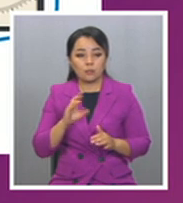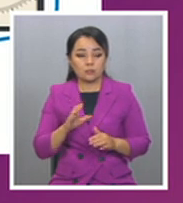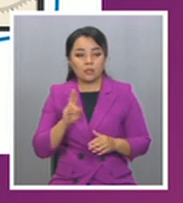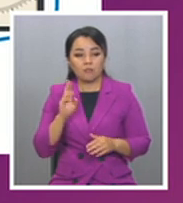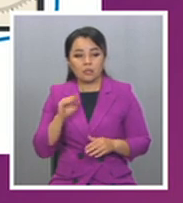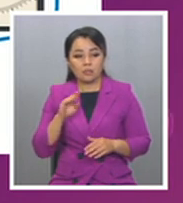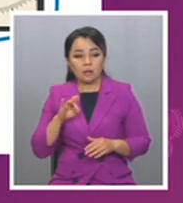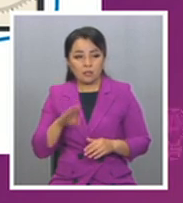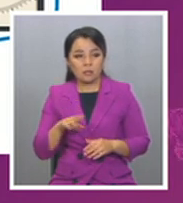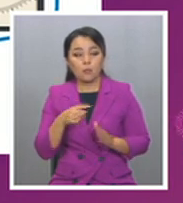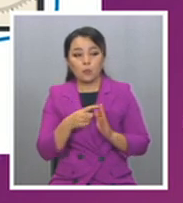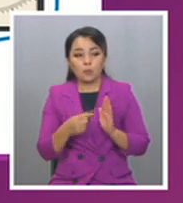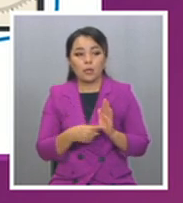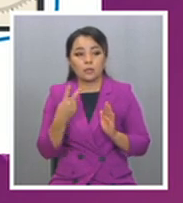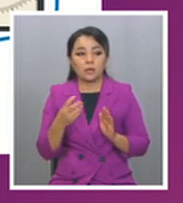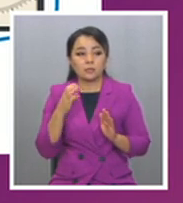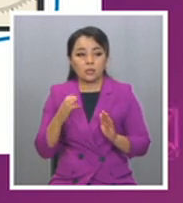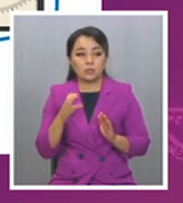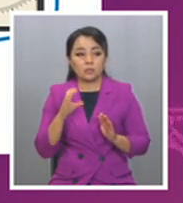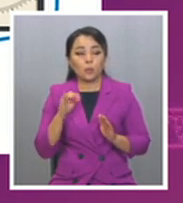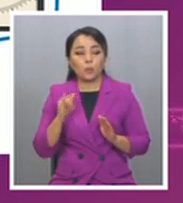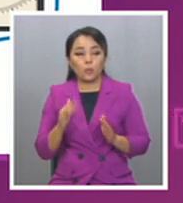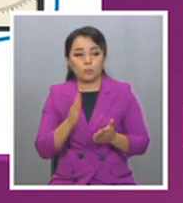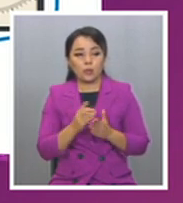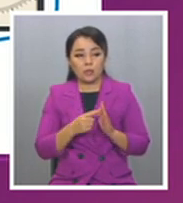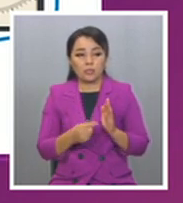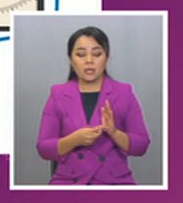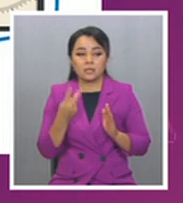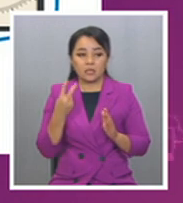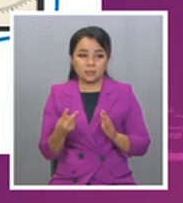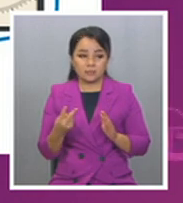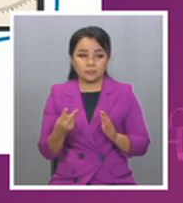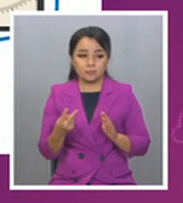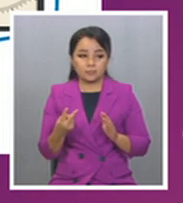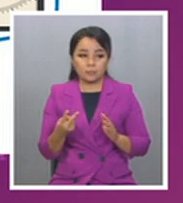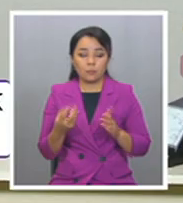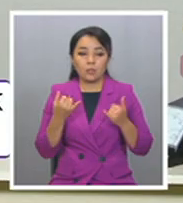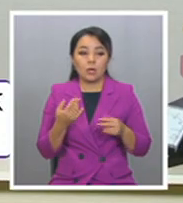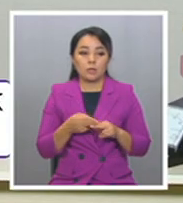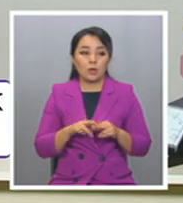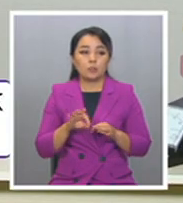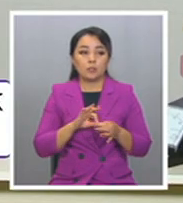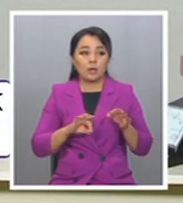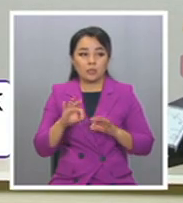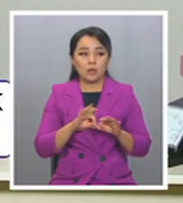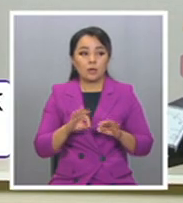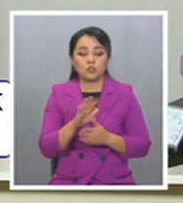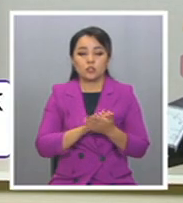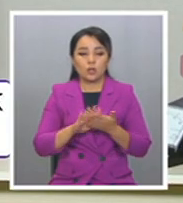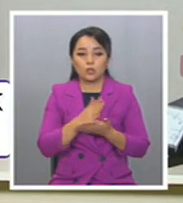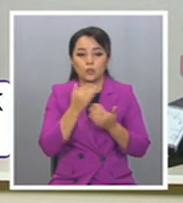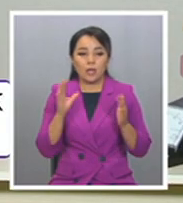бөлінген 2C немесе Sumax квадрат бөлінген 2. Ал контурда ешқандай ток